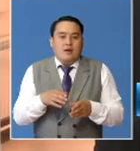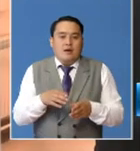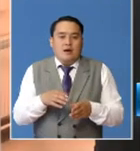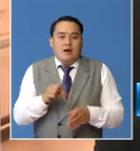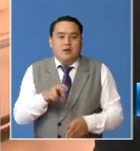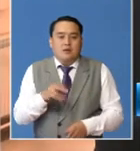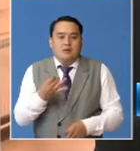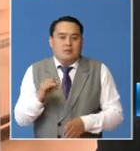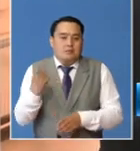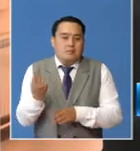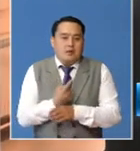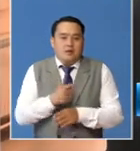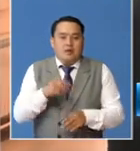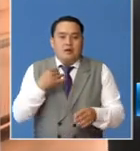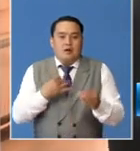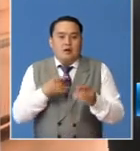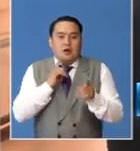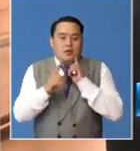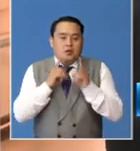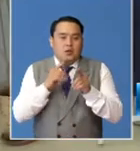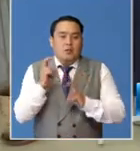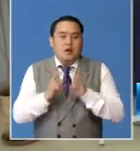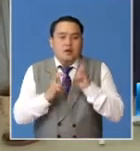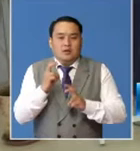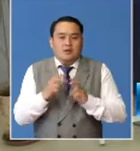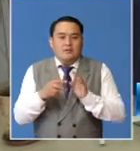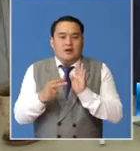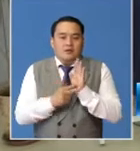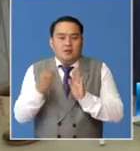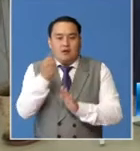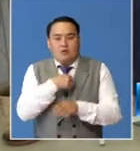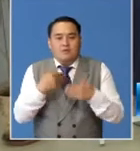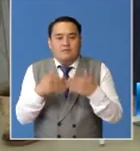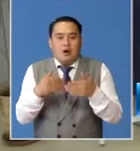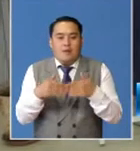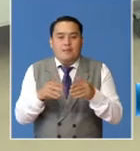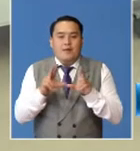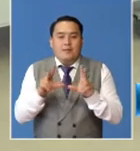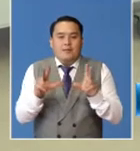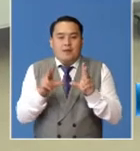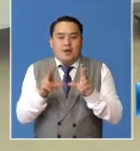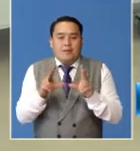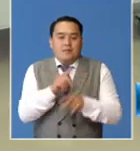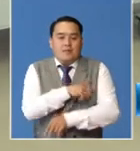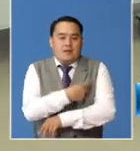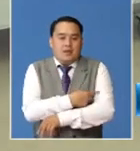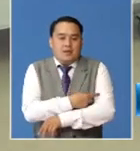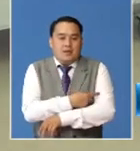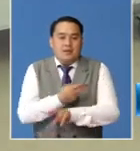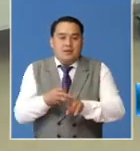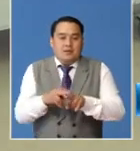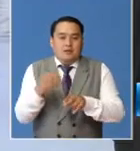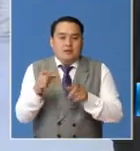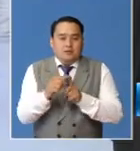Шайкина это первый обучающий семинар. Его предприятие с 2008 года выпускает мебель медицинского назначения. По его